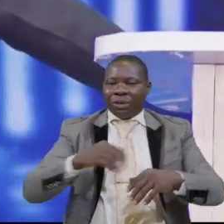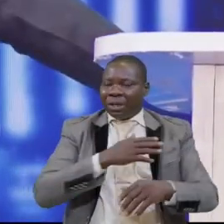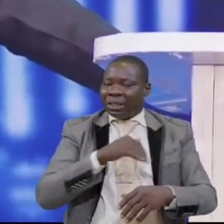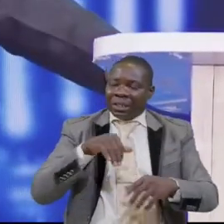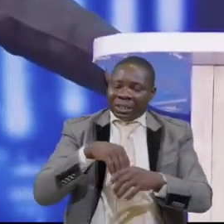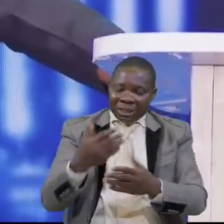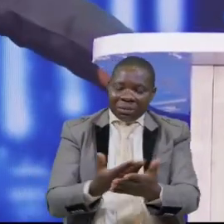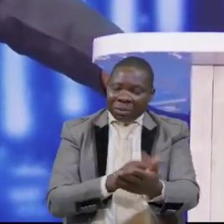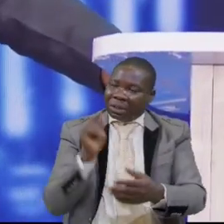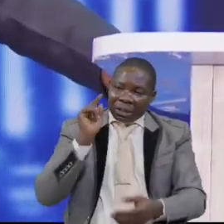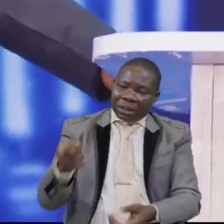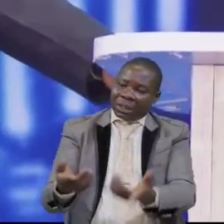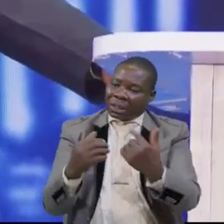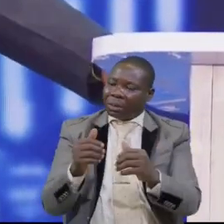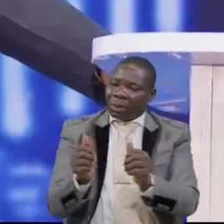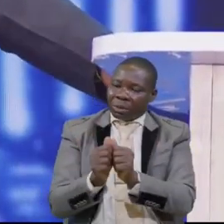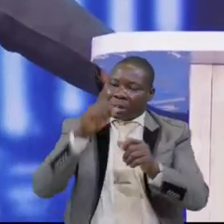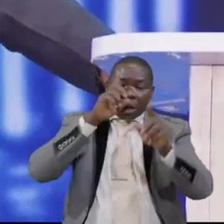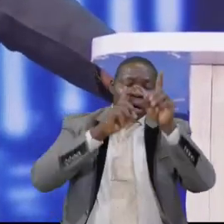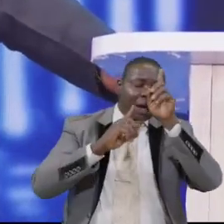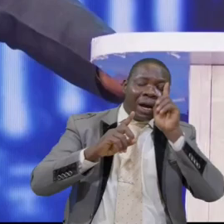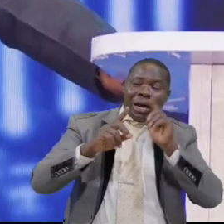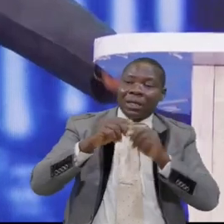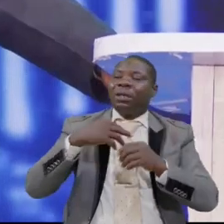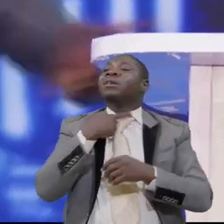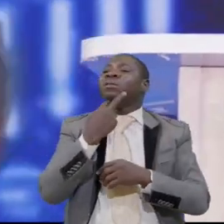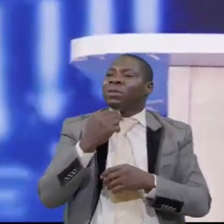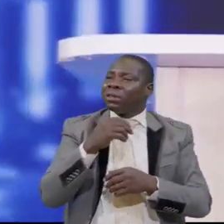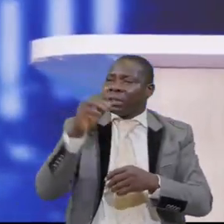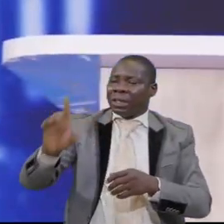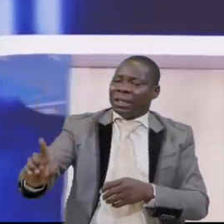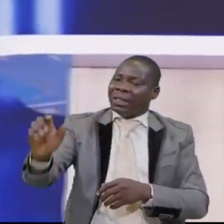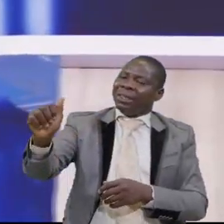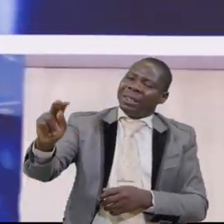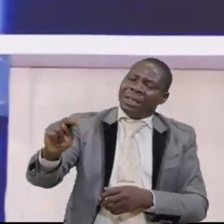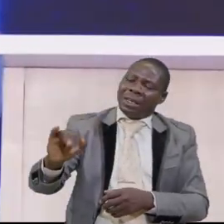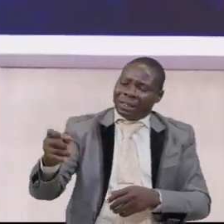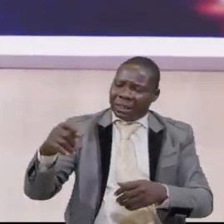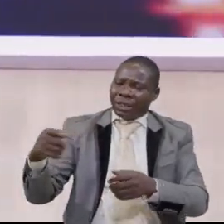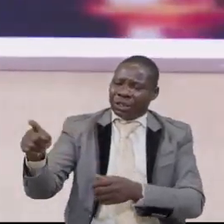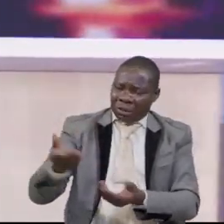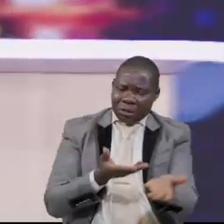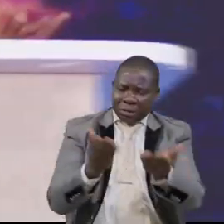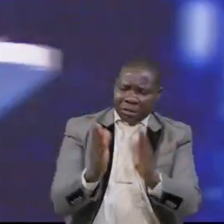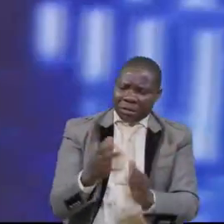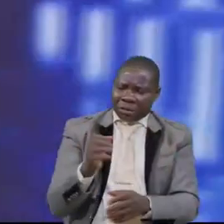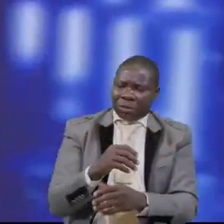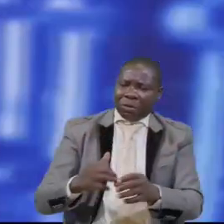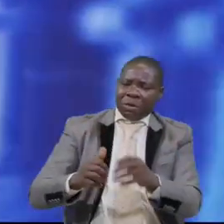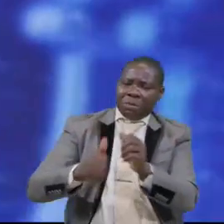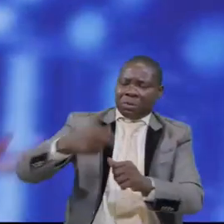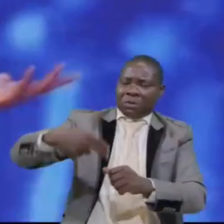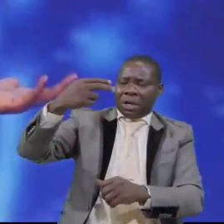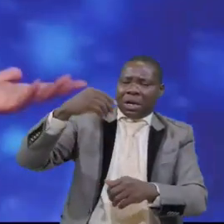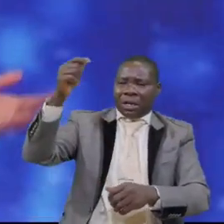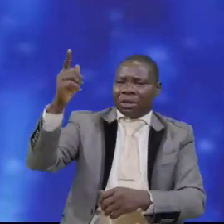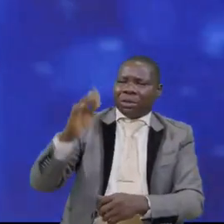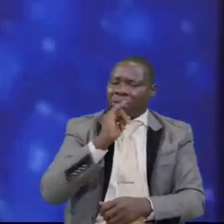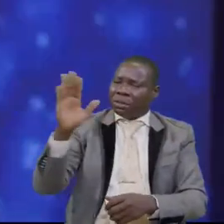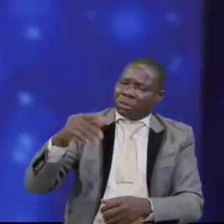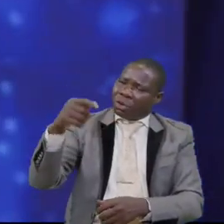lamentable a dit Daniel oh serviteur du Dieu très haut est-ce que ton Dieu que tu sais a pu te